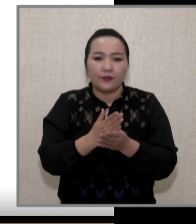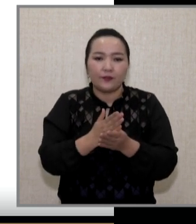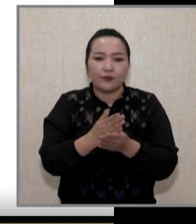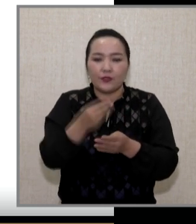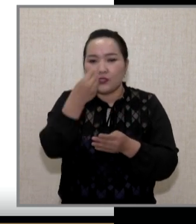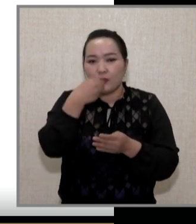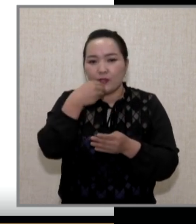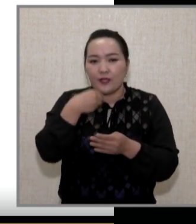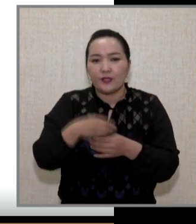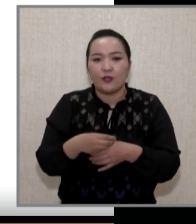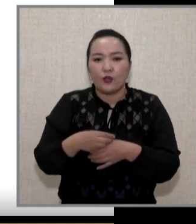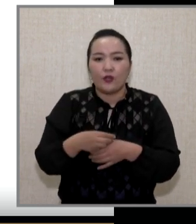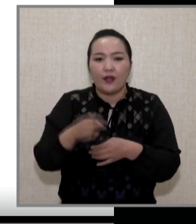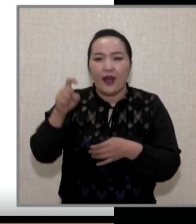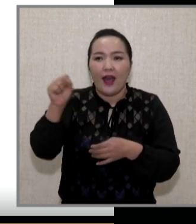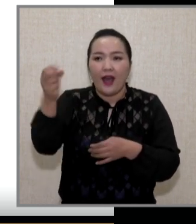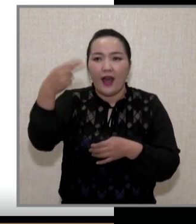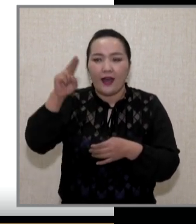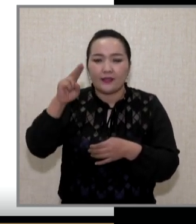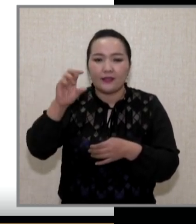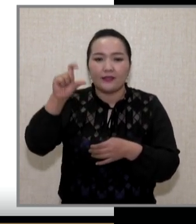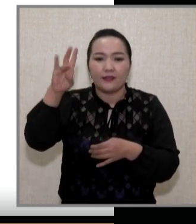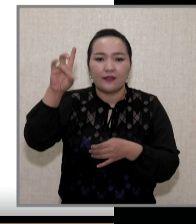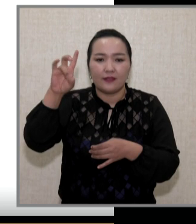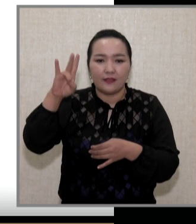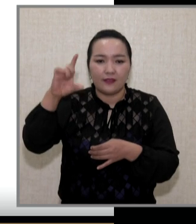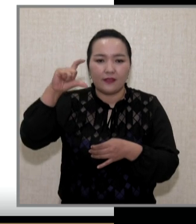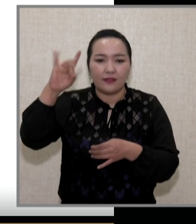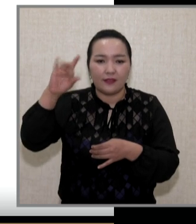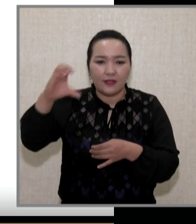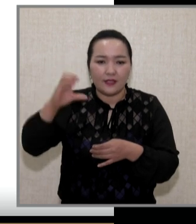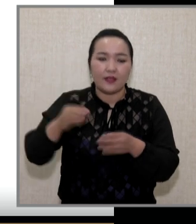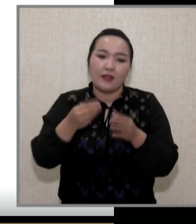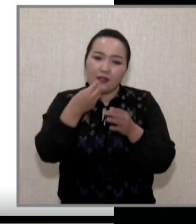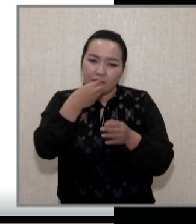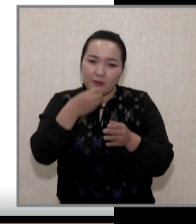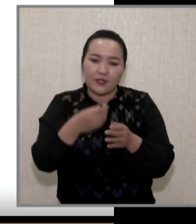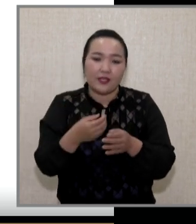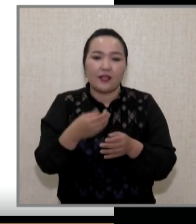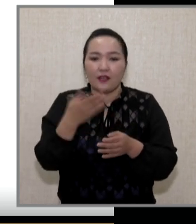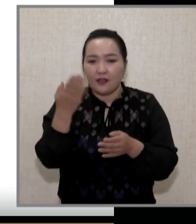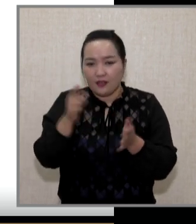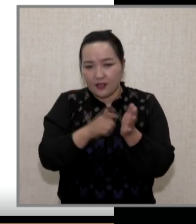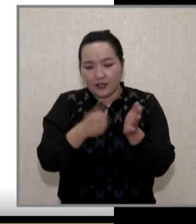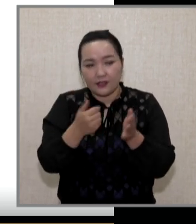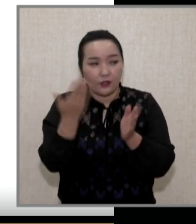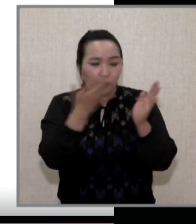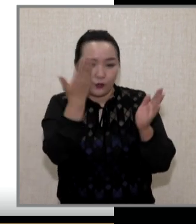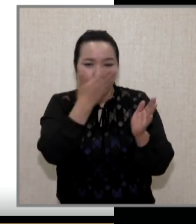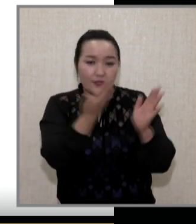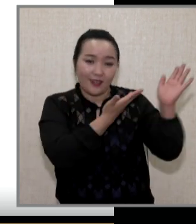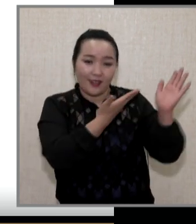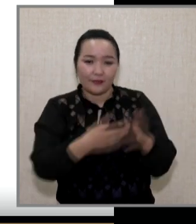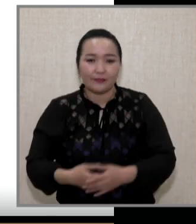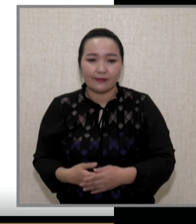хэрэгтэй. За дараа нь жимснээс нэрс, үхрийн нут хад, улаалцган, бөөрл зэн гэх мэт зуны үйлрэл боловсрж